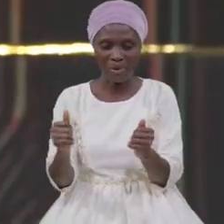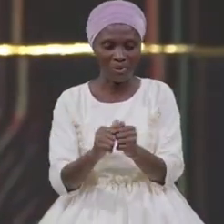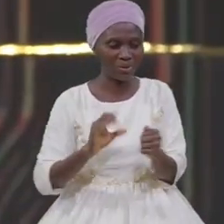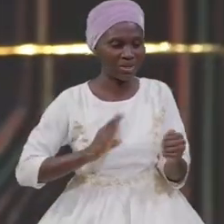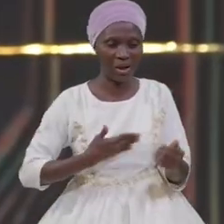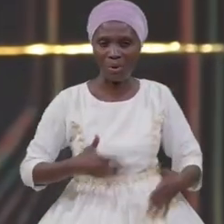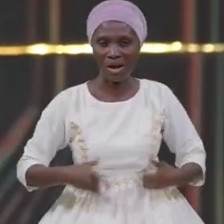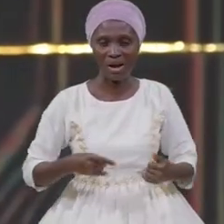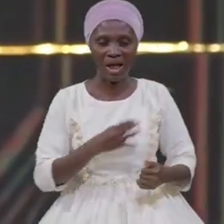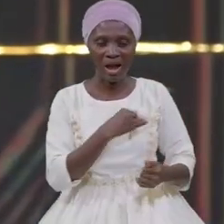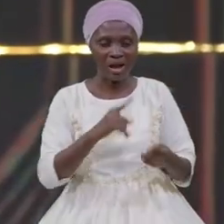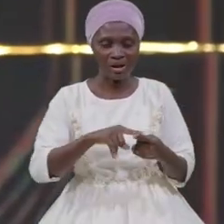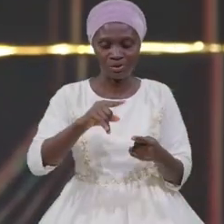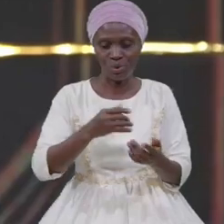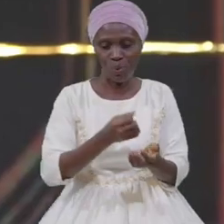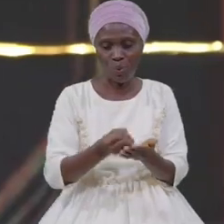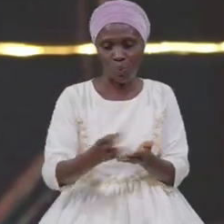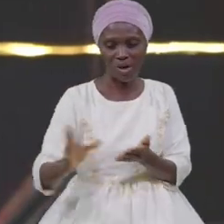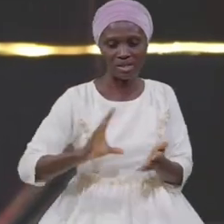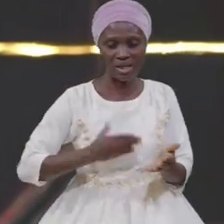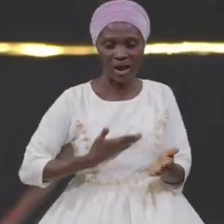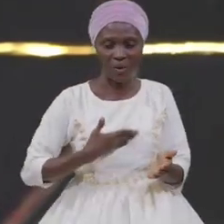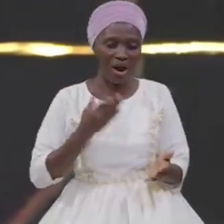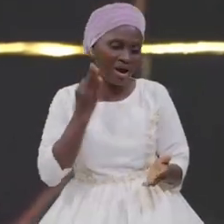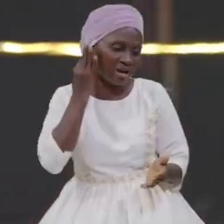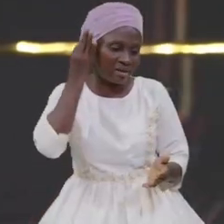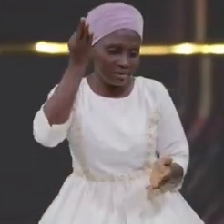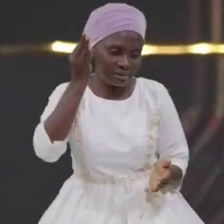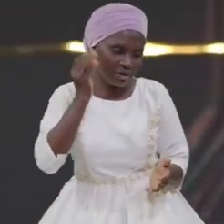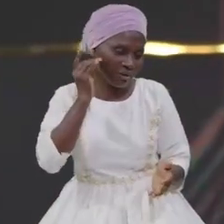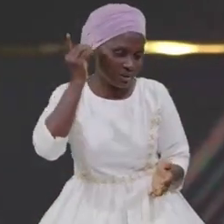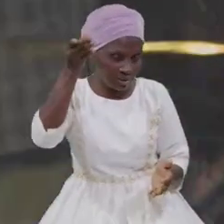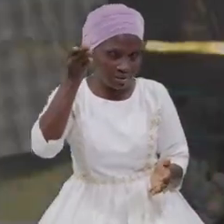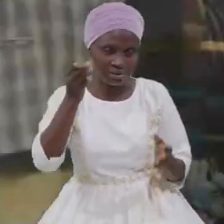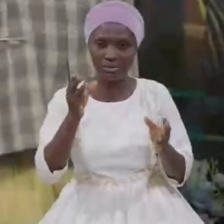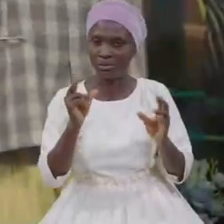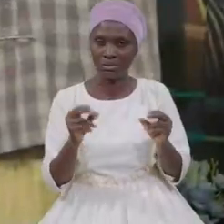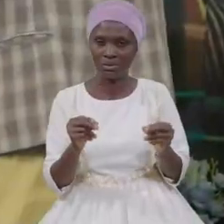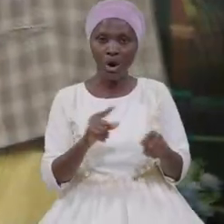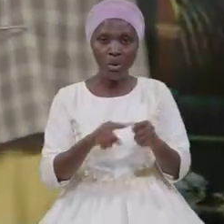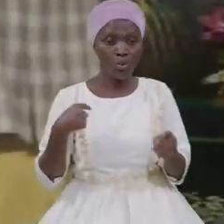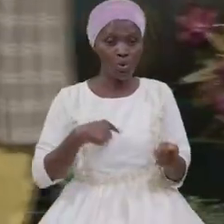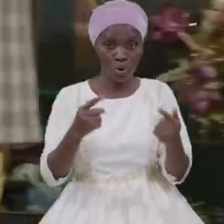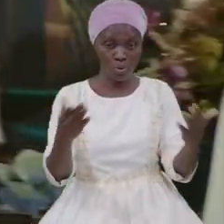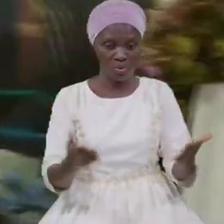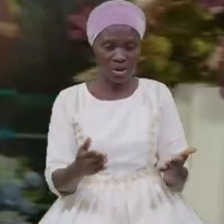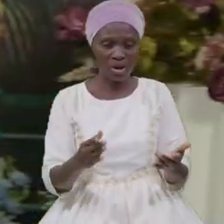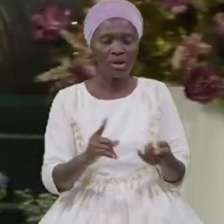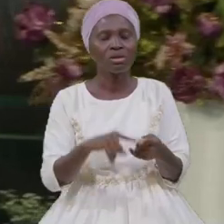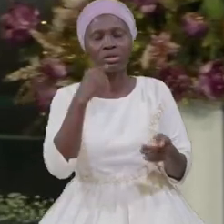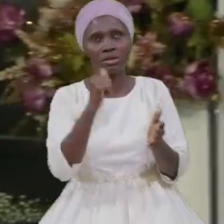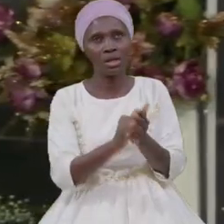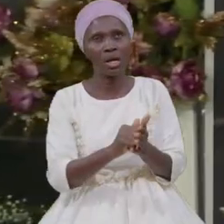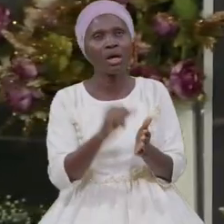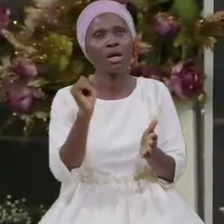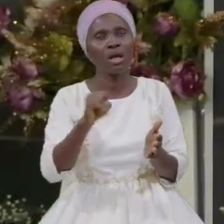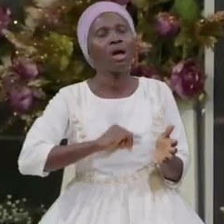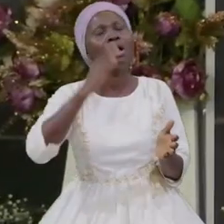vie. Perdre notre temps et notre destinée, nous disons, oui, je sais ce que Christ a fait. Et pour cela,